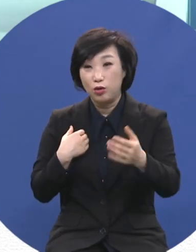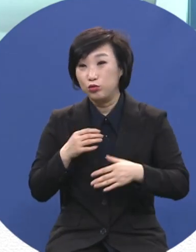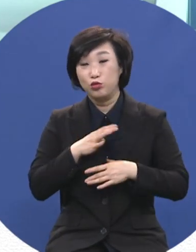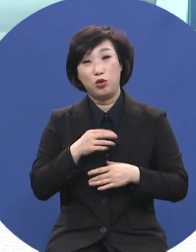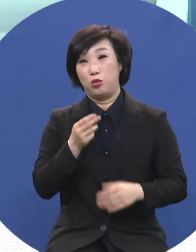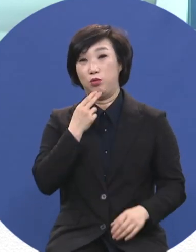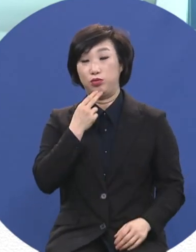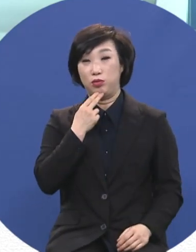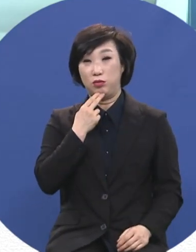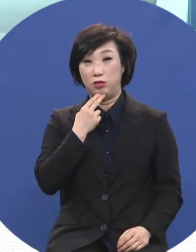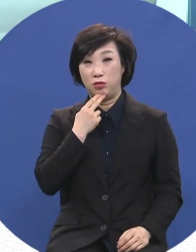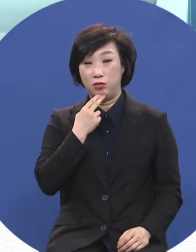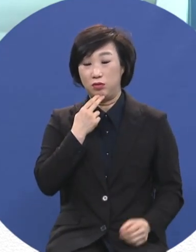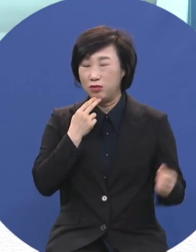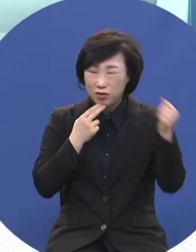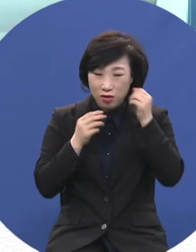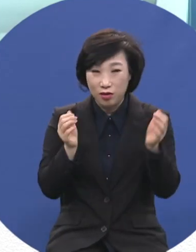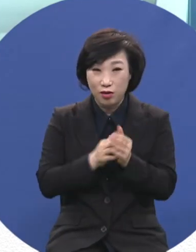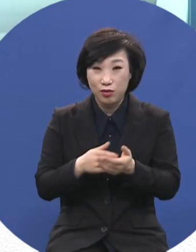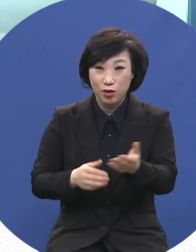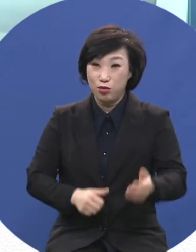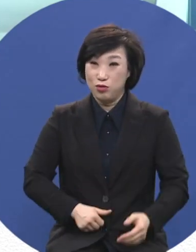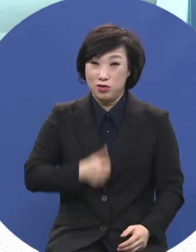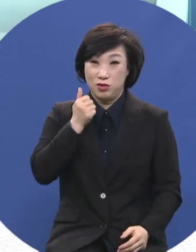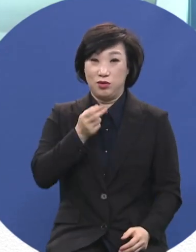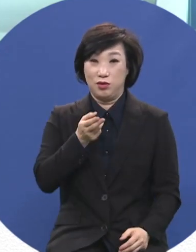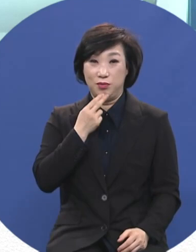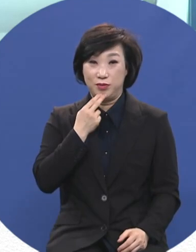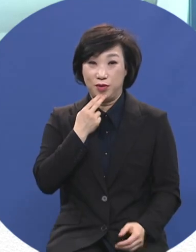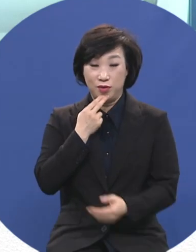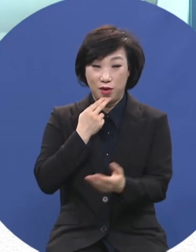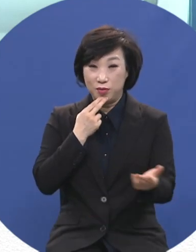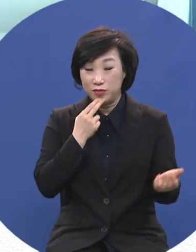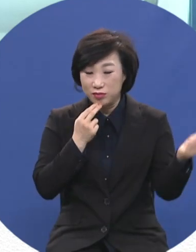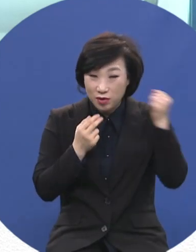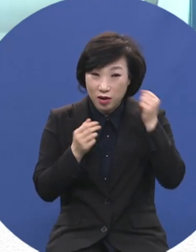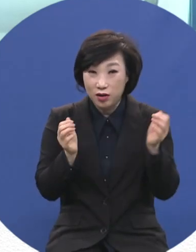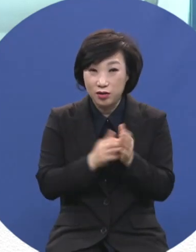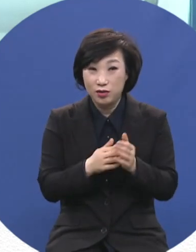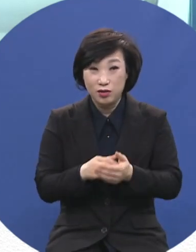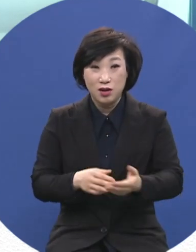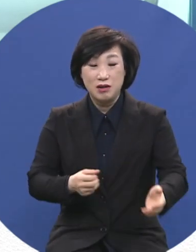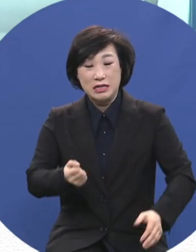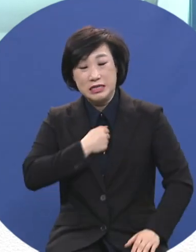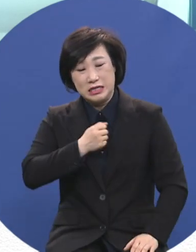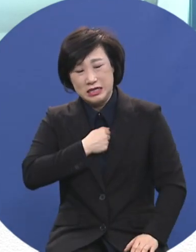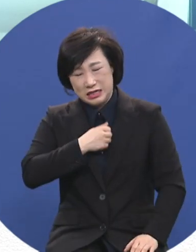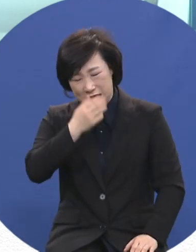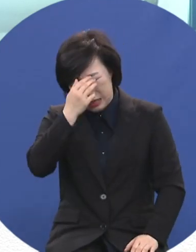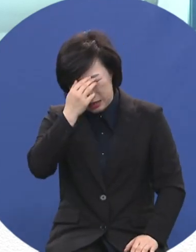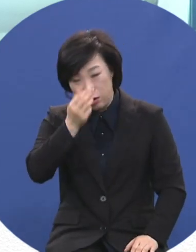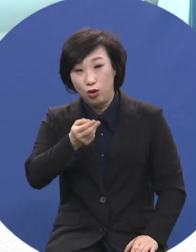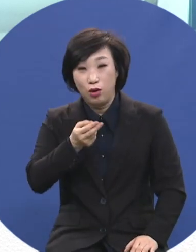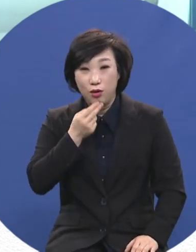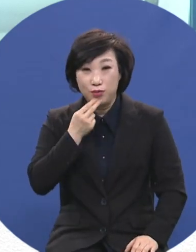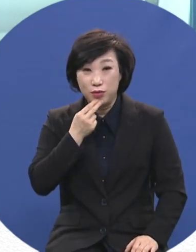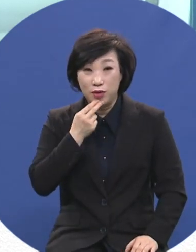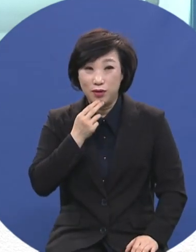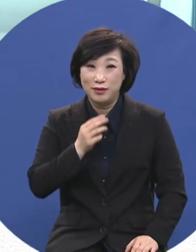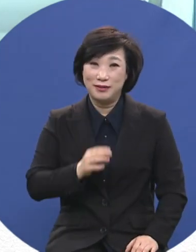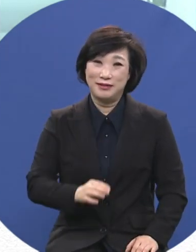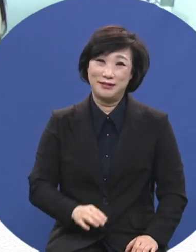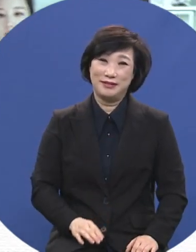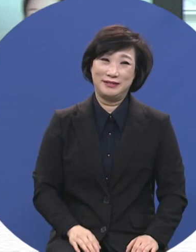두렵지 않아. 당하고도 분하지 않아. 당하고도 원통하지 않아. 예.